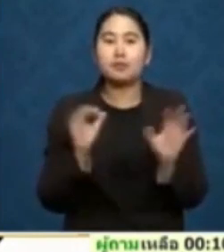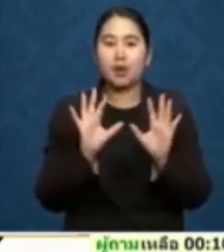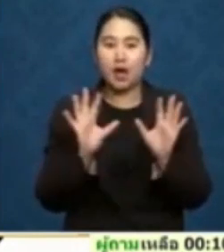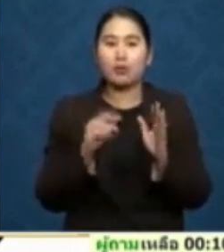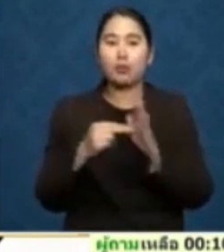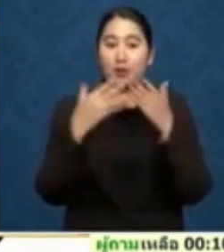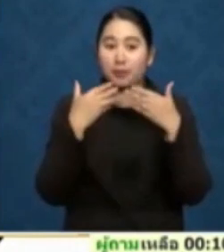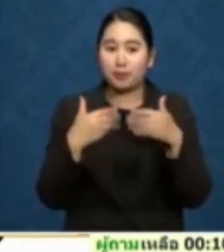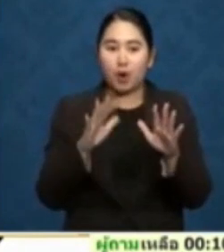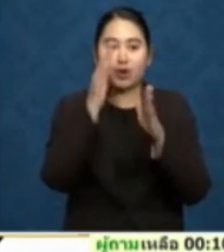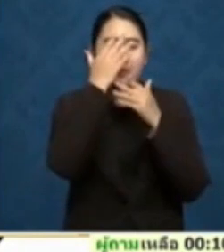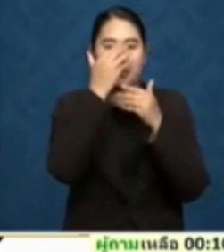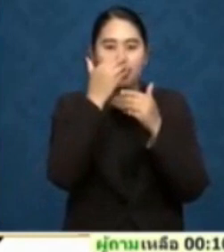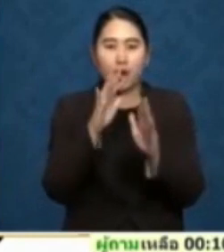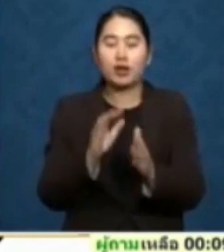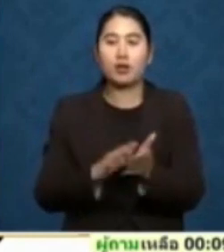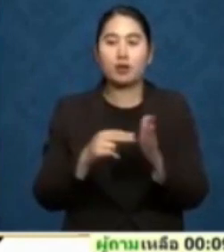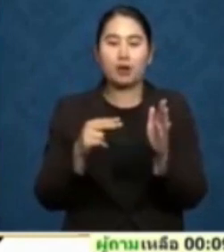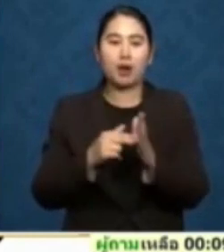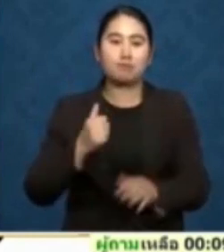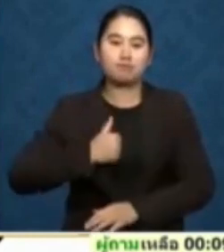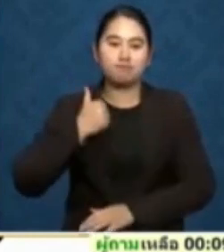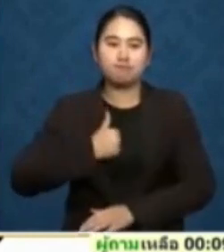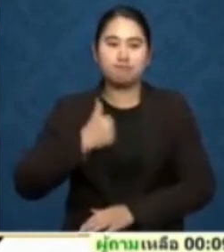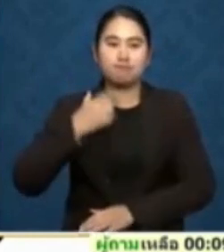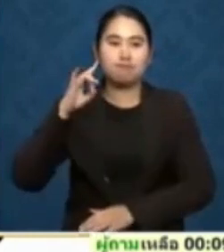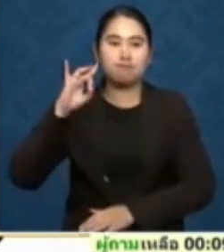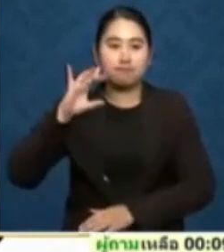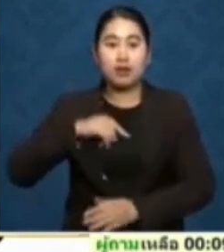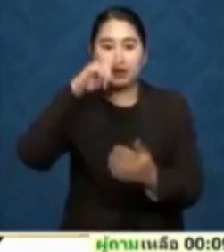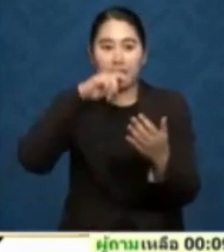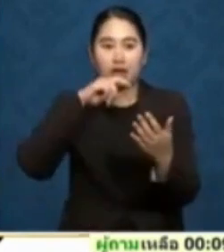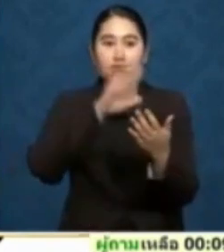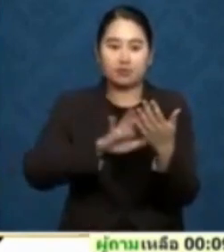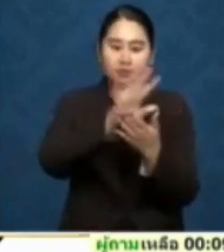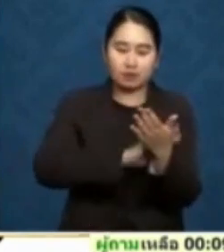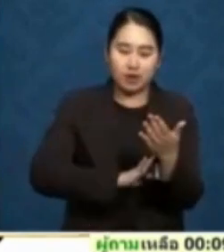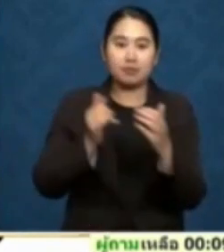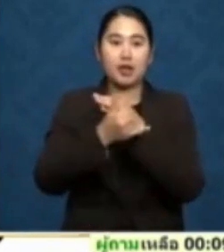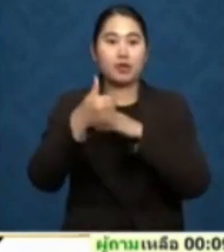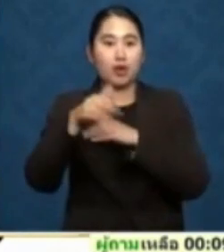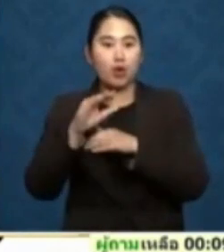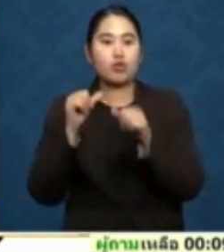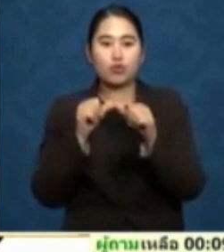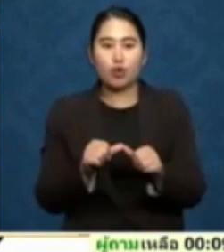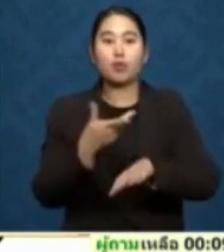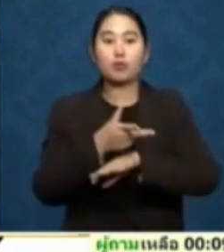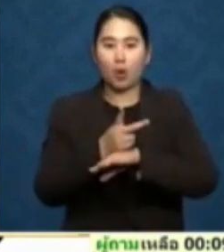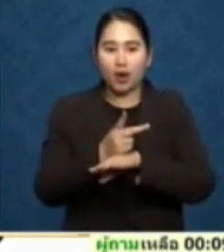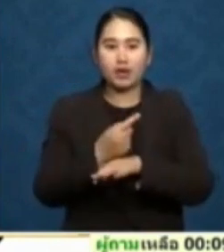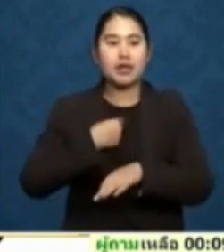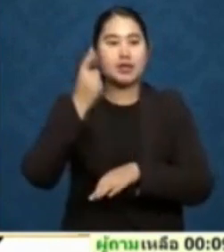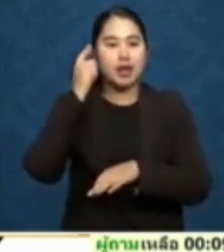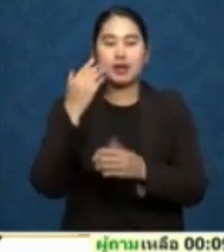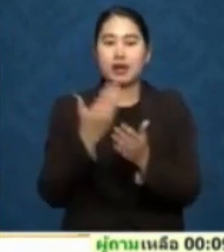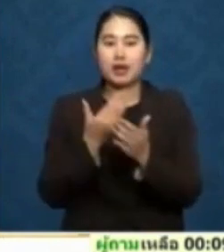ยให้มีการมีผู้มีอิทธิพลในประเทศเนี่ยทั้งในและต่างประเทศเนี่ยอยู่ในจังหวัดมีการเรียกรับผลประโยชน์กับข้าราชการบ